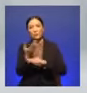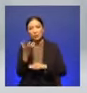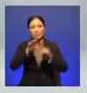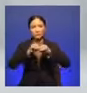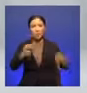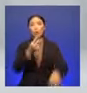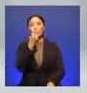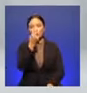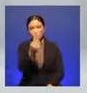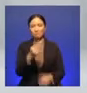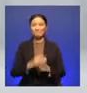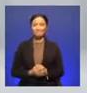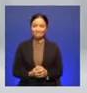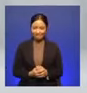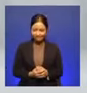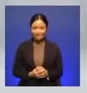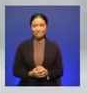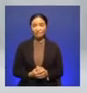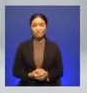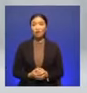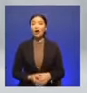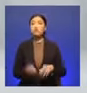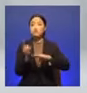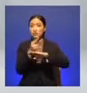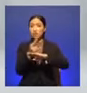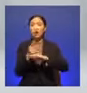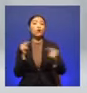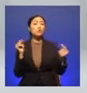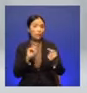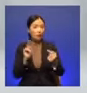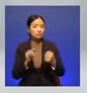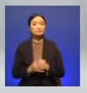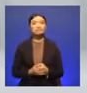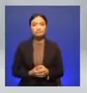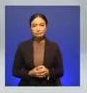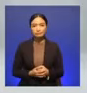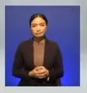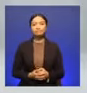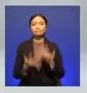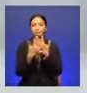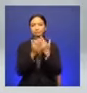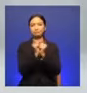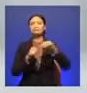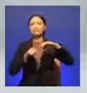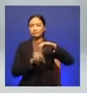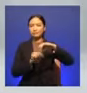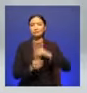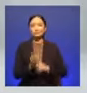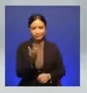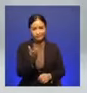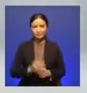ในวิดิทัศน์สุดท้ายของเซสชันนี้ก็คือวิดิทัศน์ที่เกี่ยวกับสถานการณ์ภายในเรือนจำค่ะขอเชิญชม